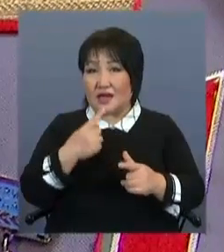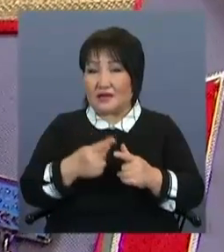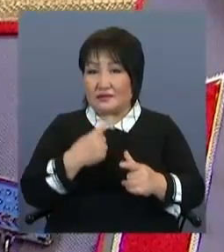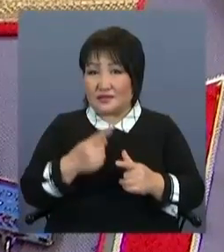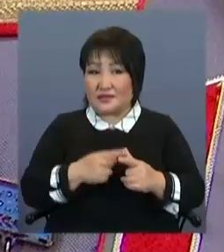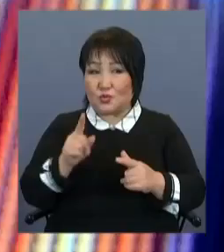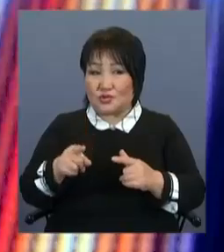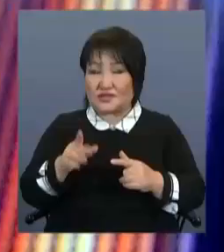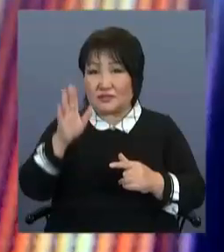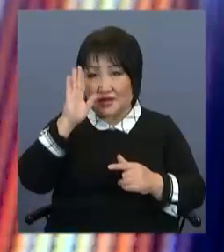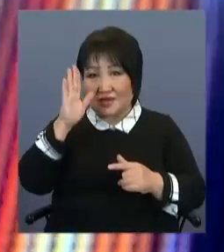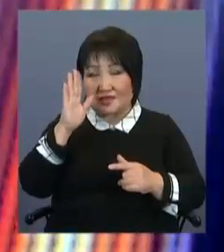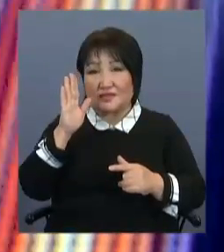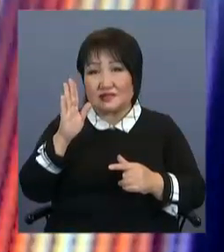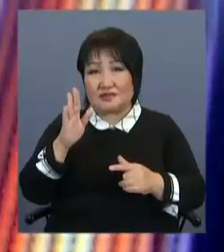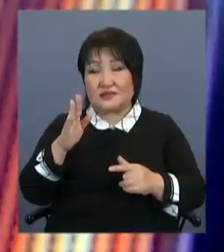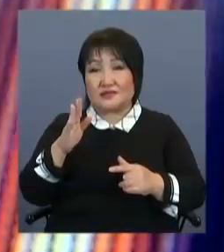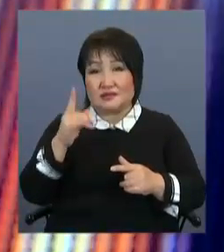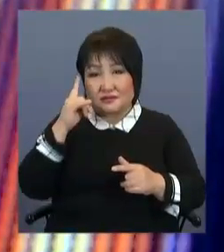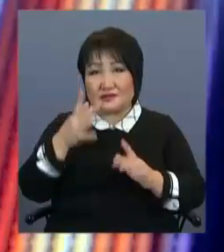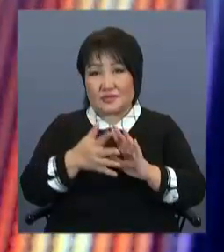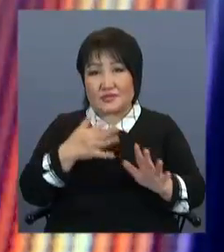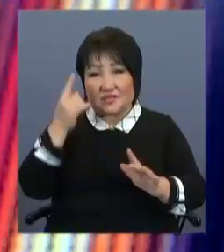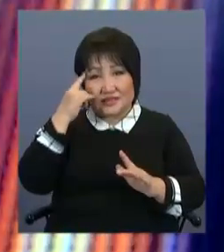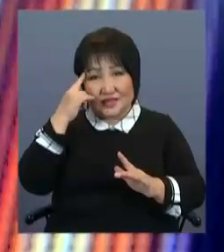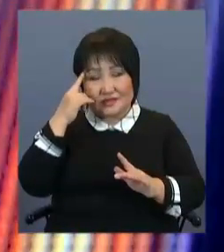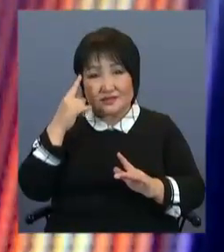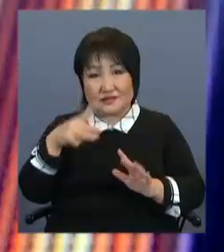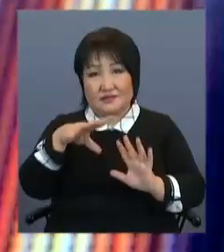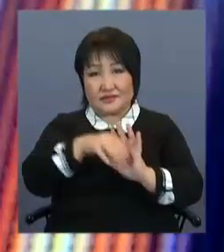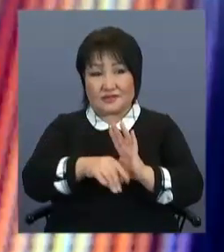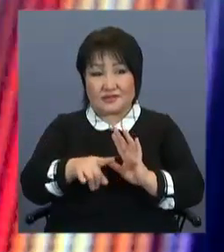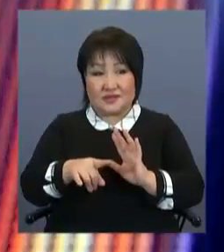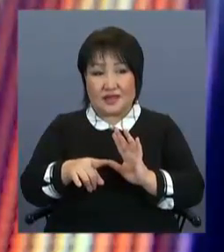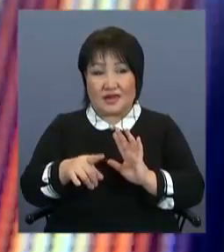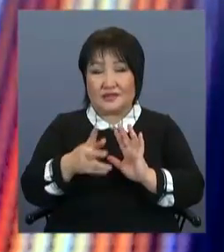жеткізіліп тұру керек деп ойлаймын. 80-нің сеңгіріне шыққаныңызды білеміз. Әлдеттіңсіз.